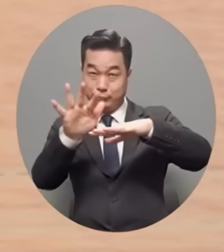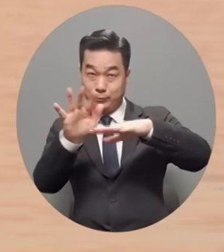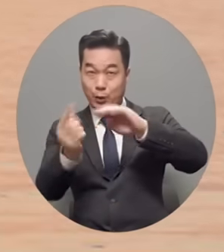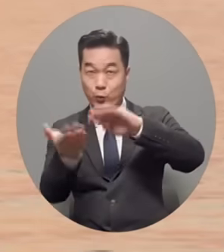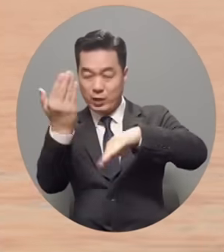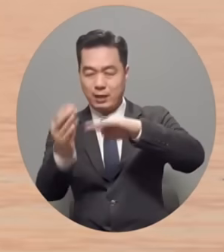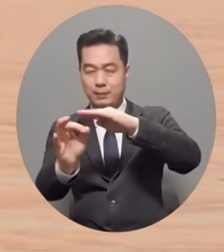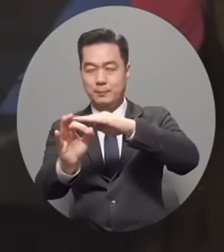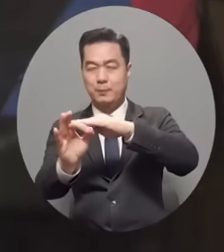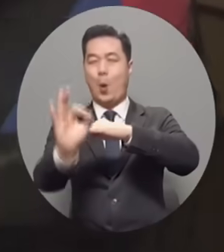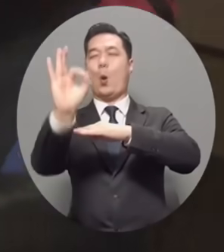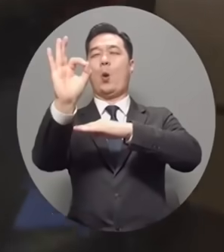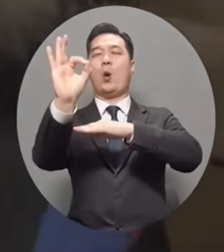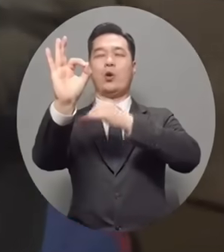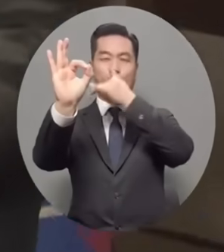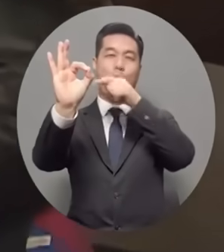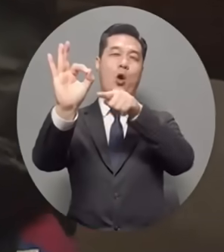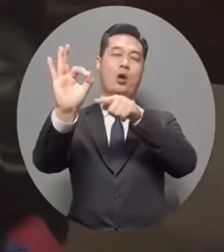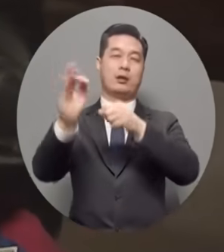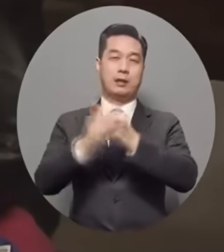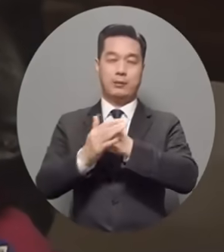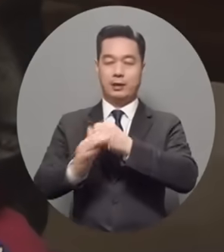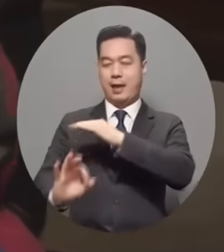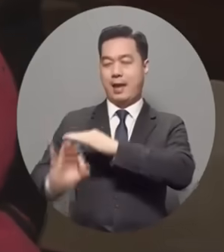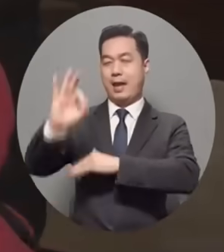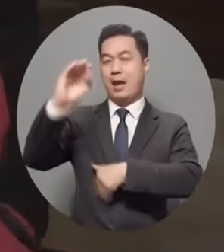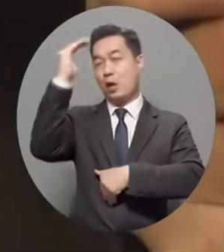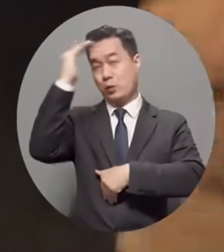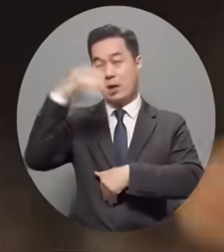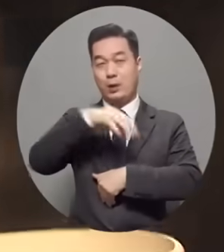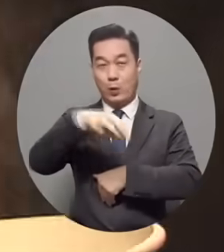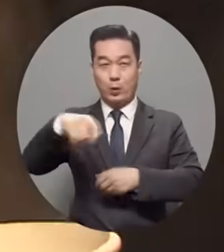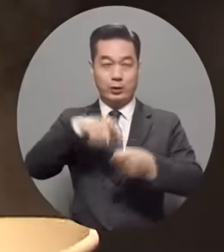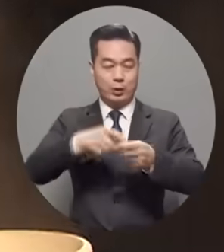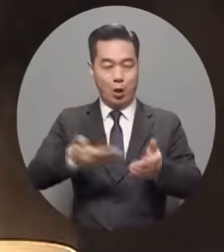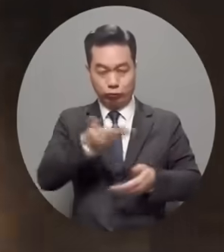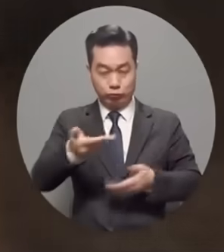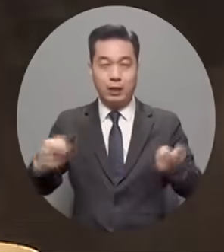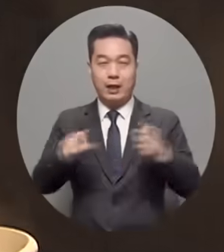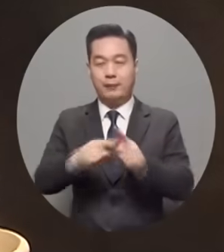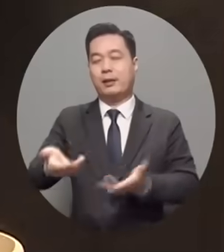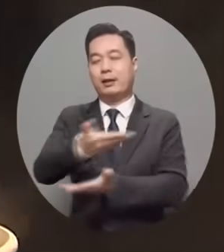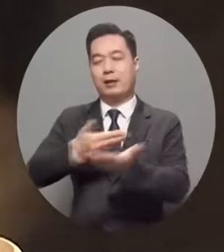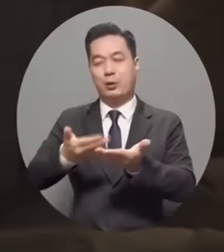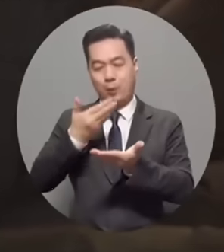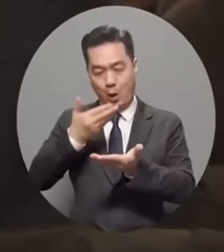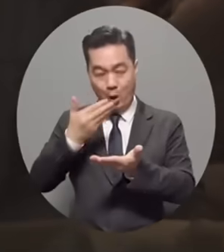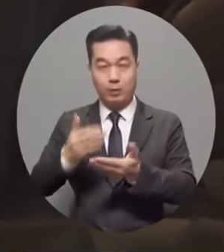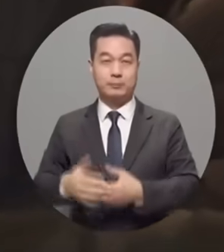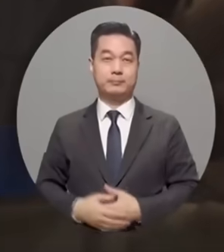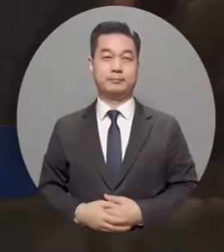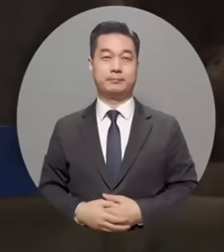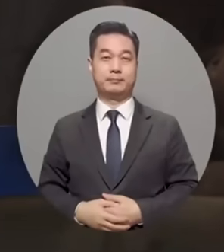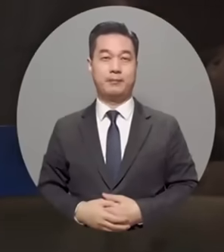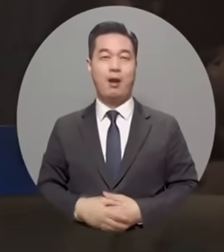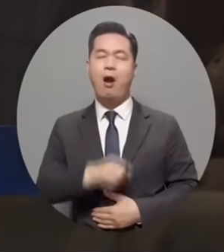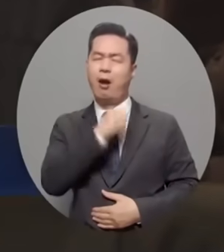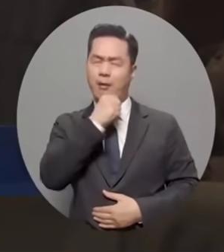드러냅니다. 사람들은 해맞이 장소에서 떡국을 함께 먹으며 온기를 나눕니다. 엄청